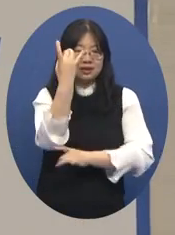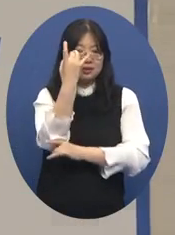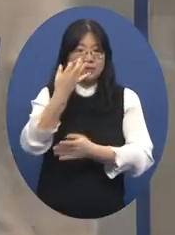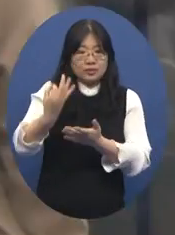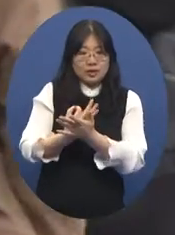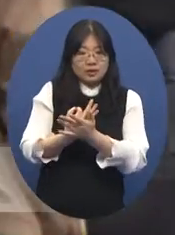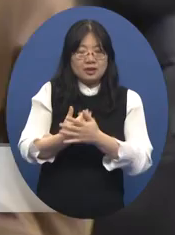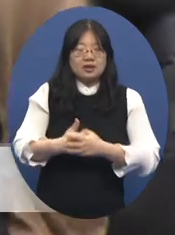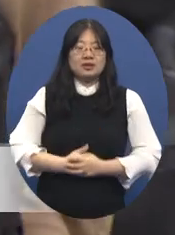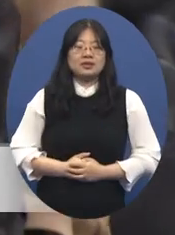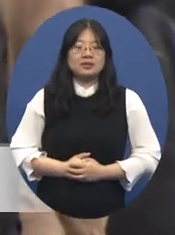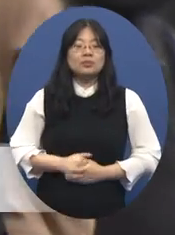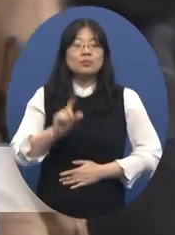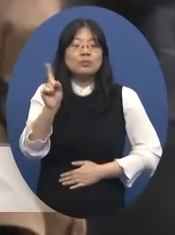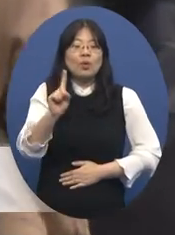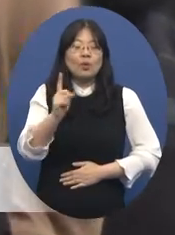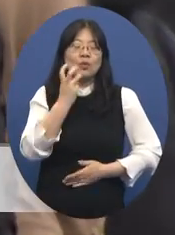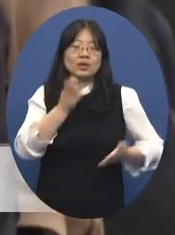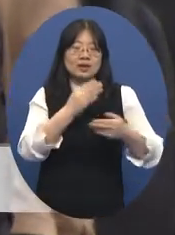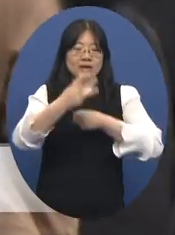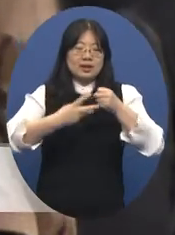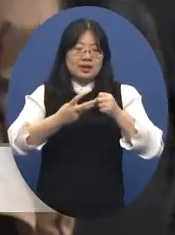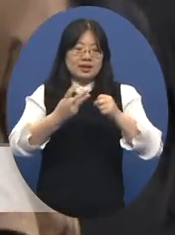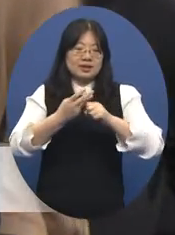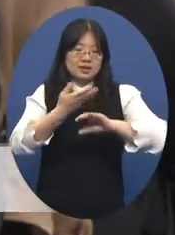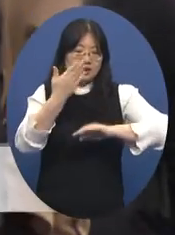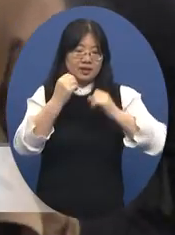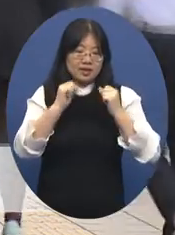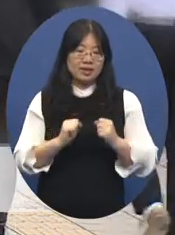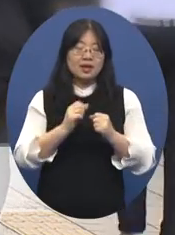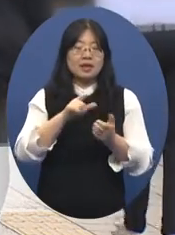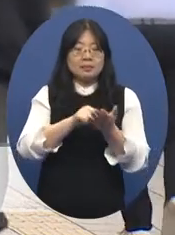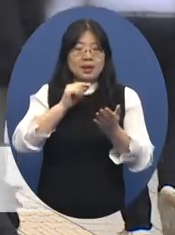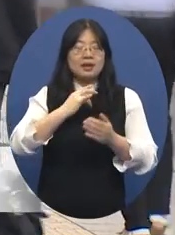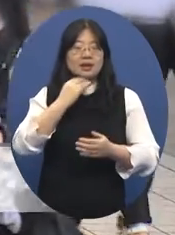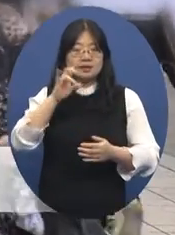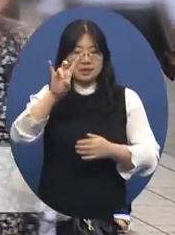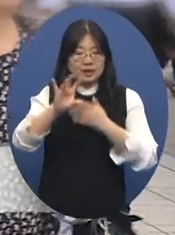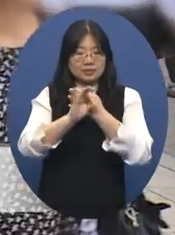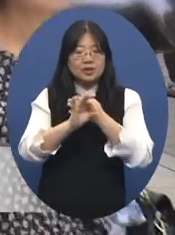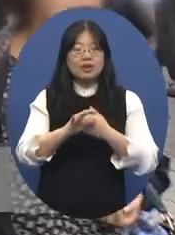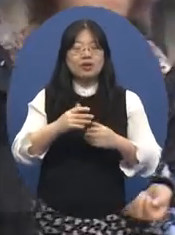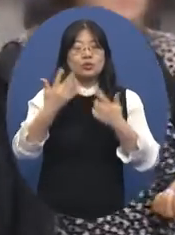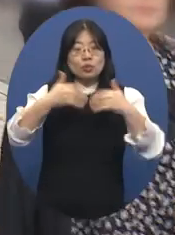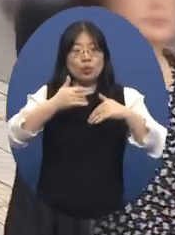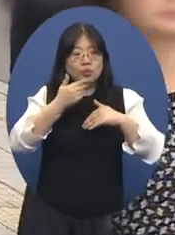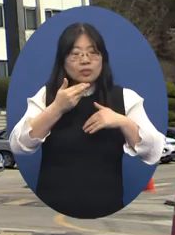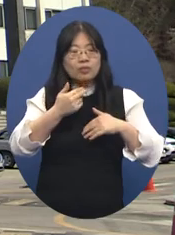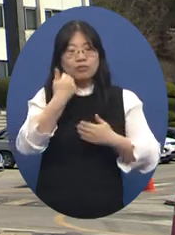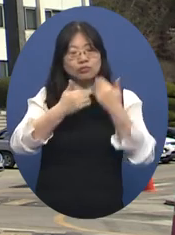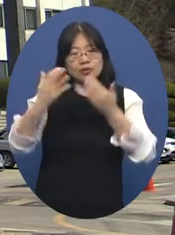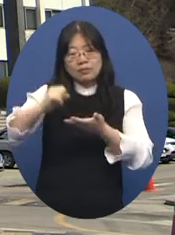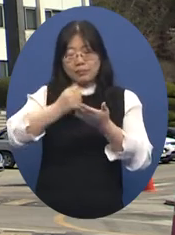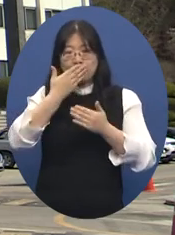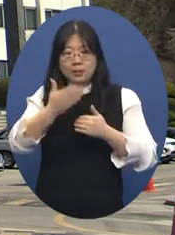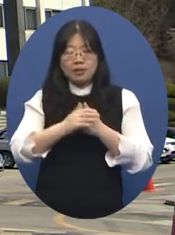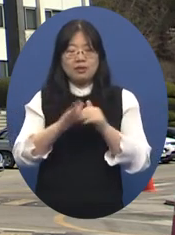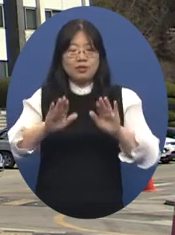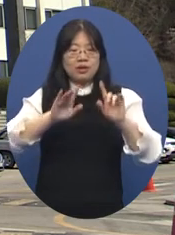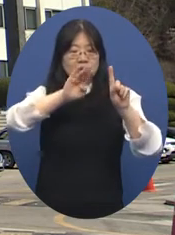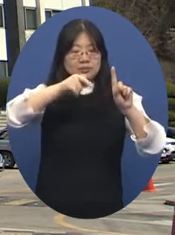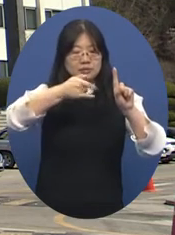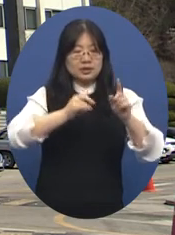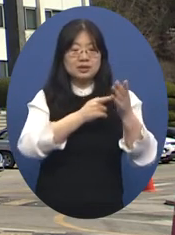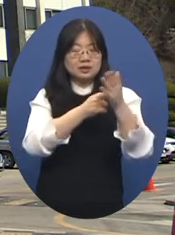기본소득. 경기도에 3년 이상 거주한 만 24세 청년이면 조건 없이 누구나 받을 수 있습니다. 올해 1분기